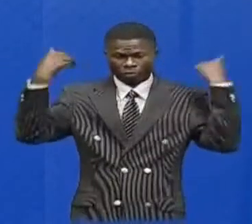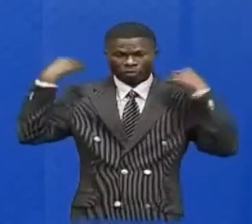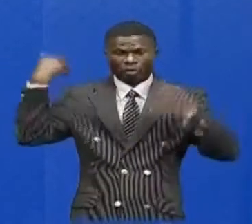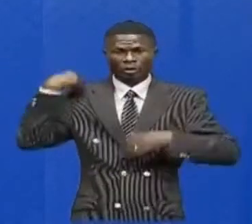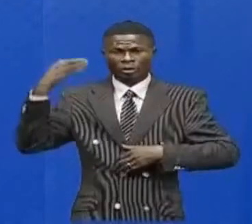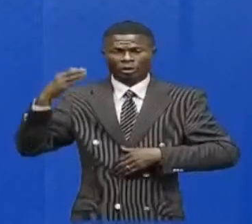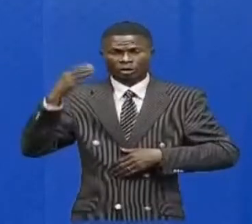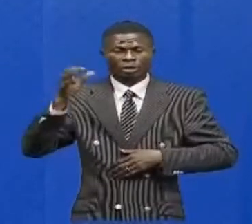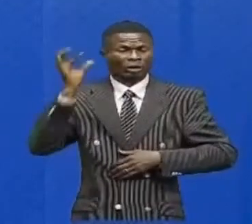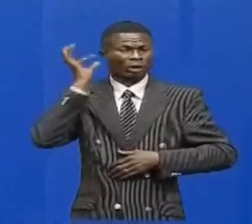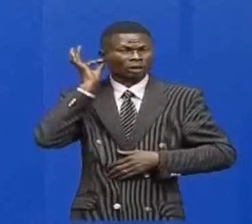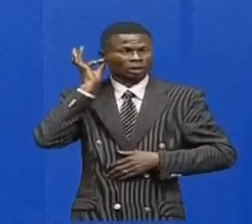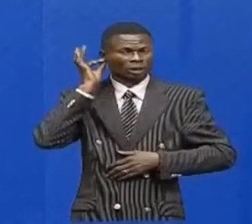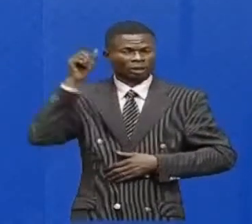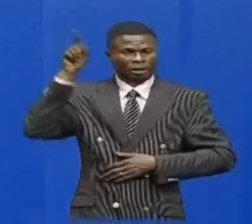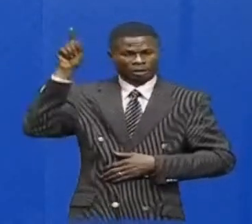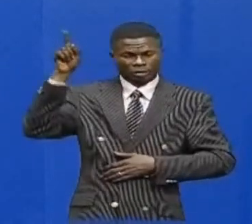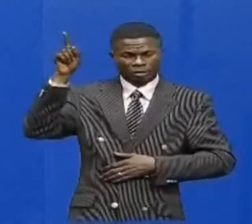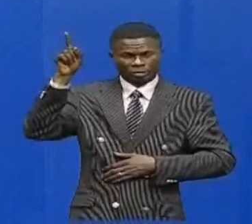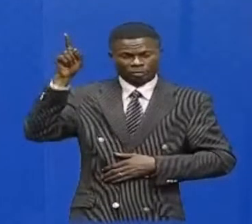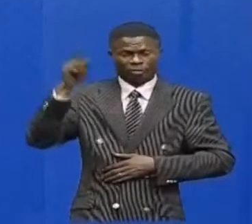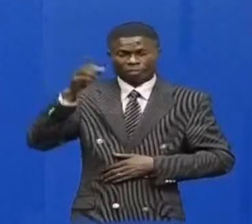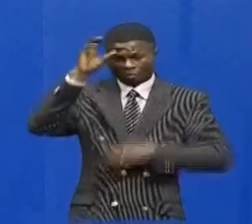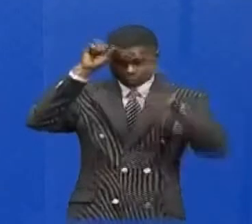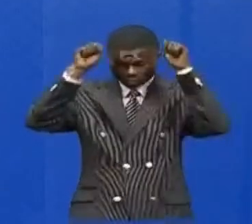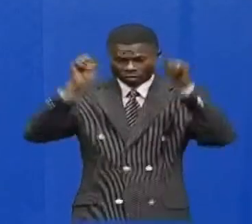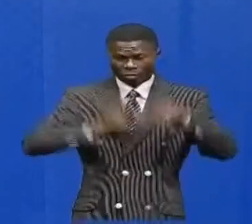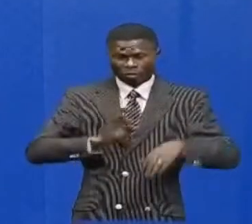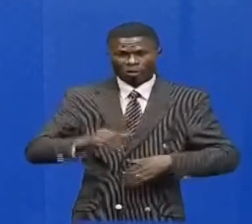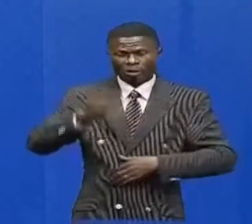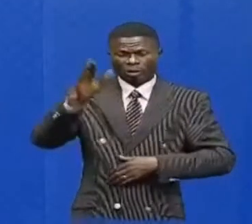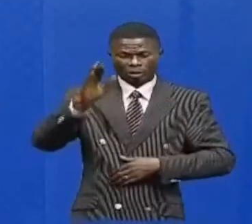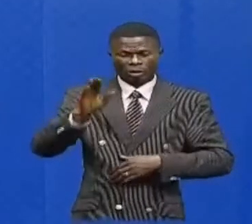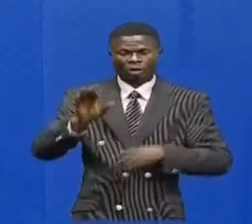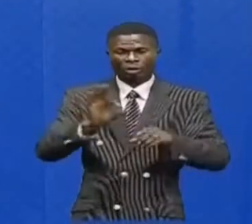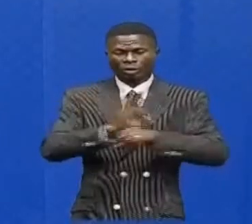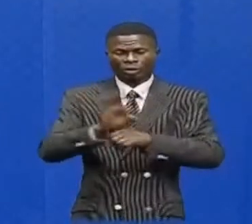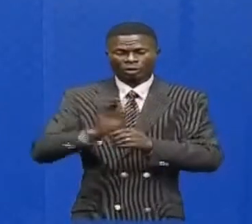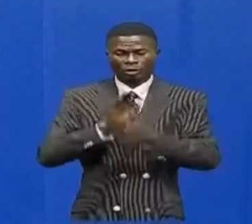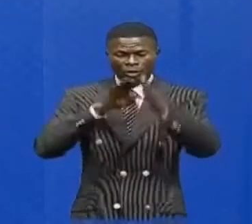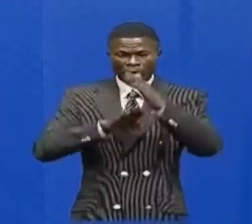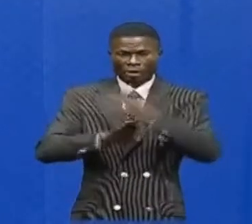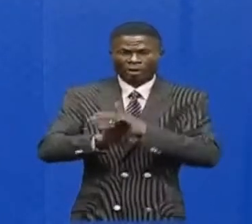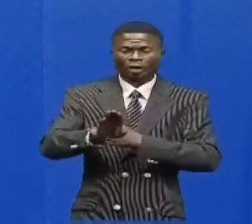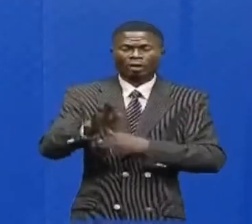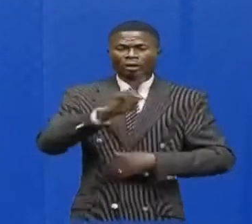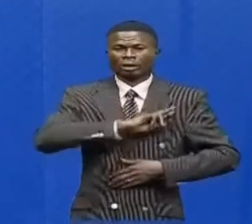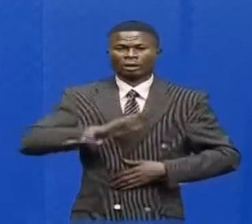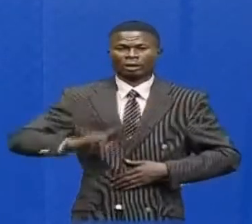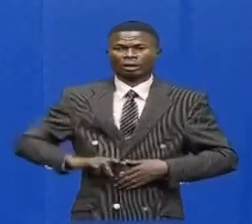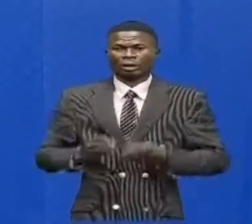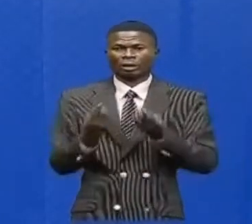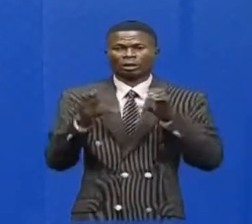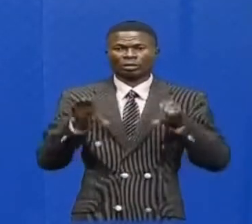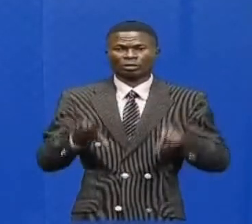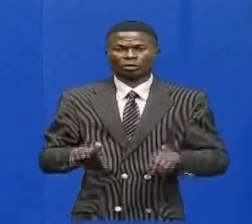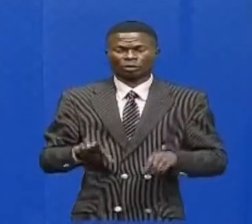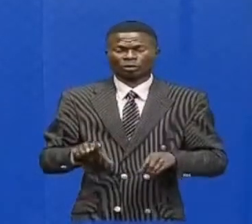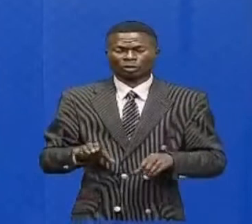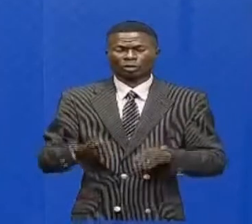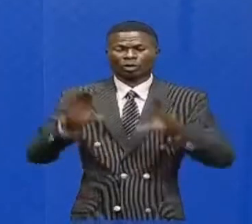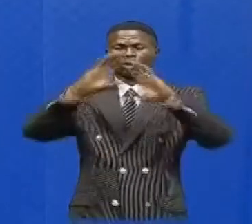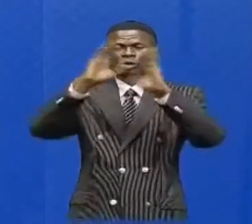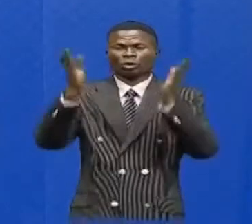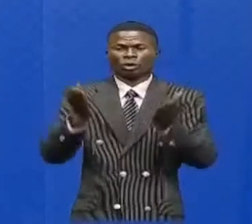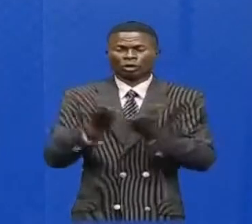à Nairobi, au Kenya, où il est parti formaliser l'adhésion de la République démocratique du Congo à la communauté